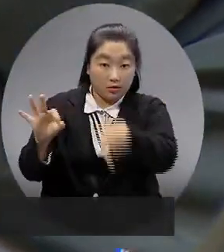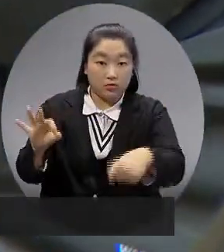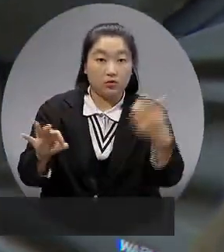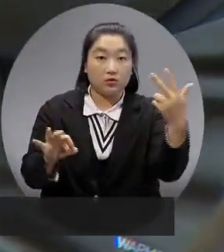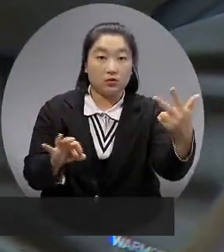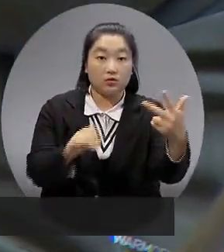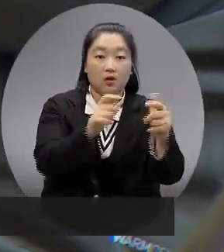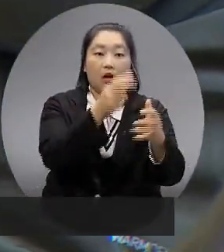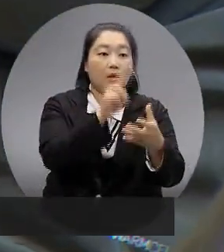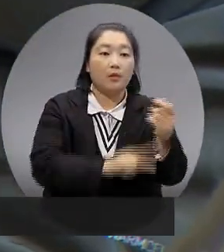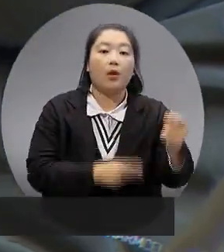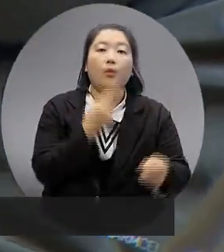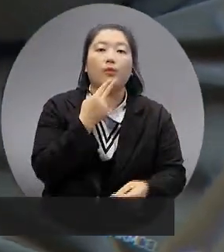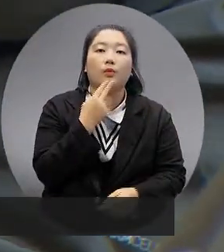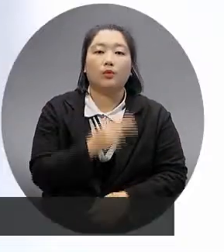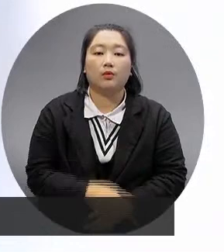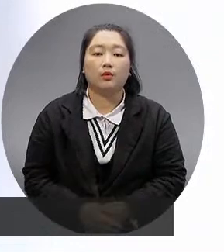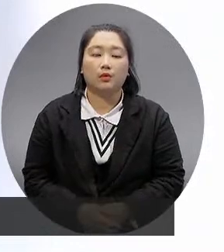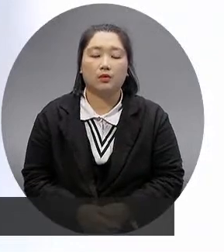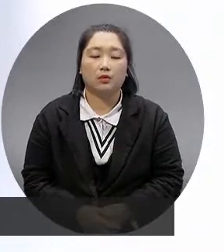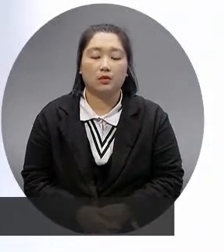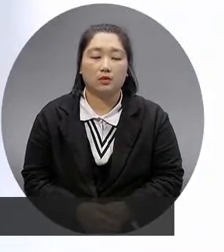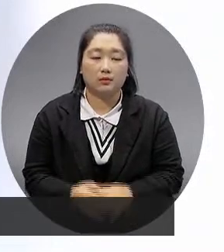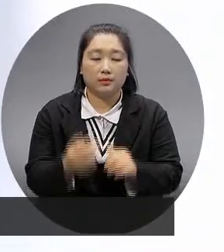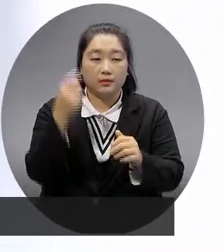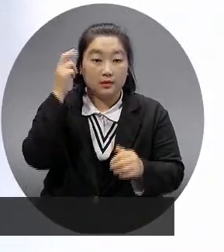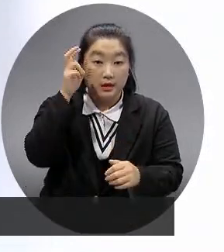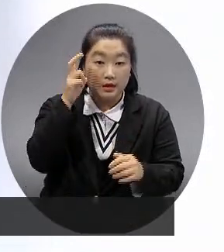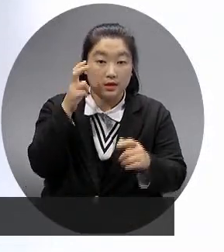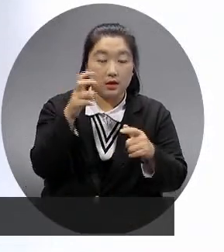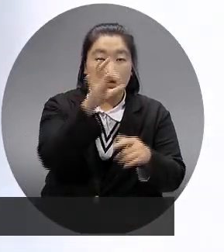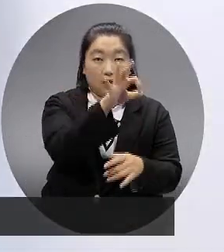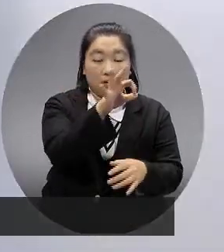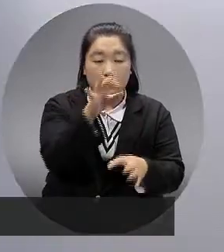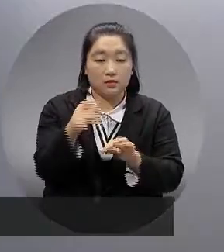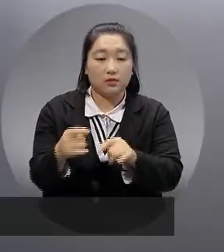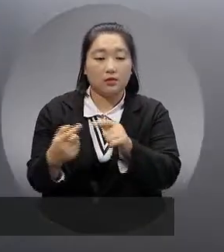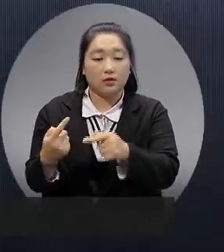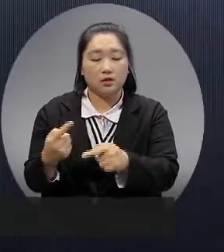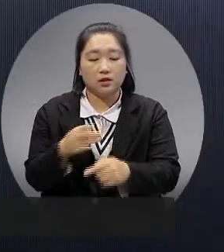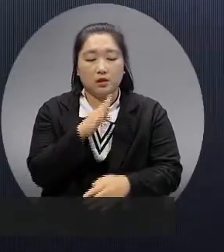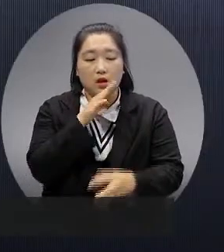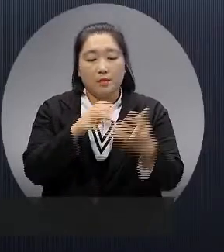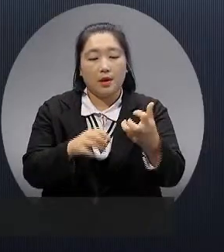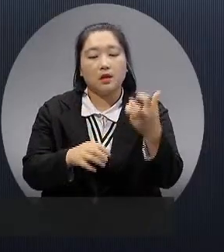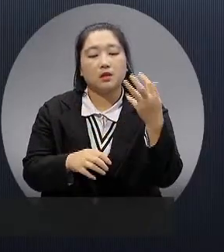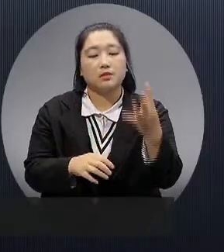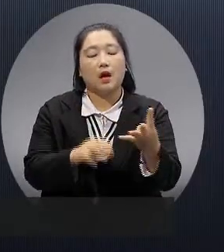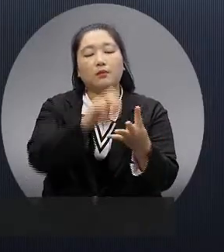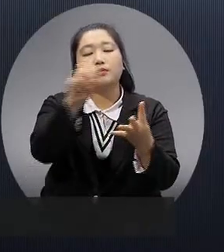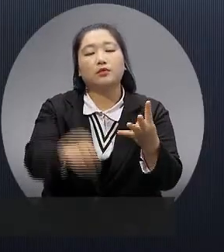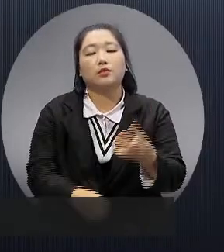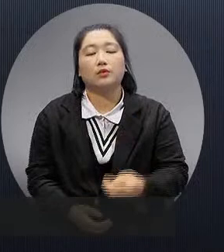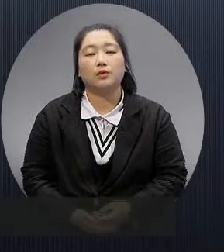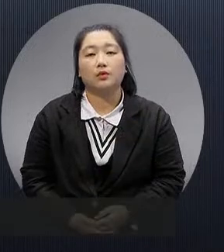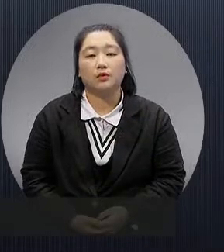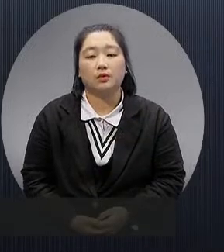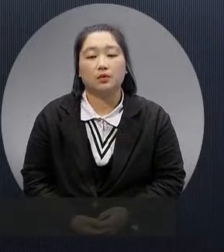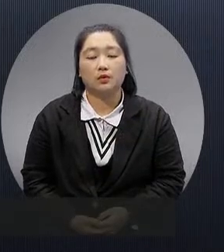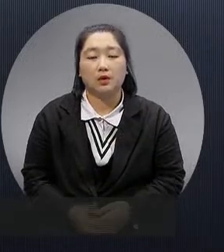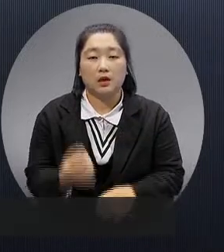없었다는 이야기입니다. 감정가 대비 낙찰 가격인 낙찰가율 역시 80.4%로 한 달